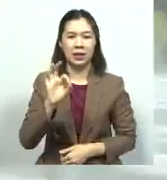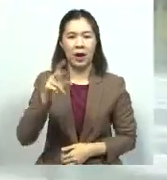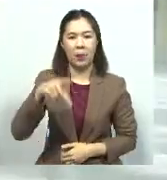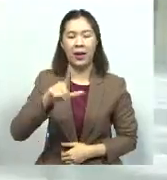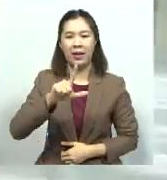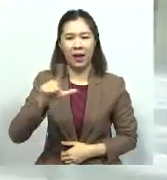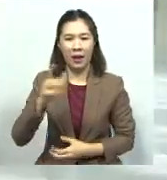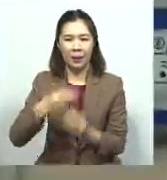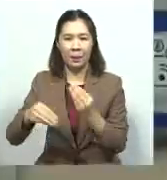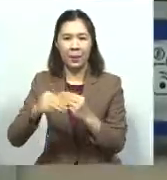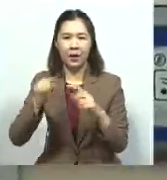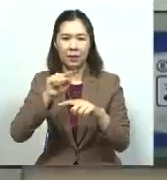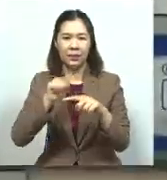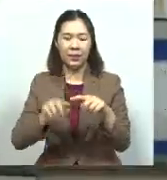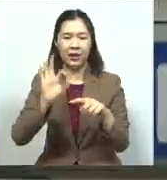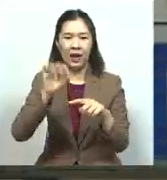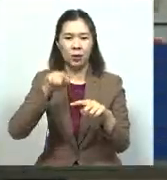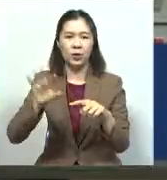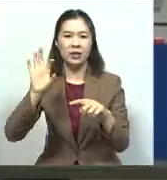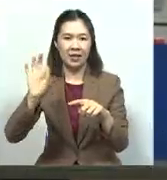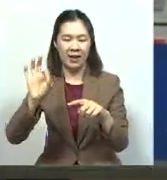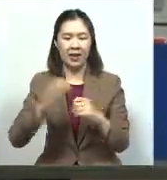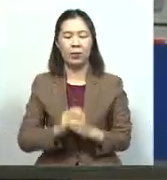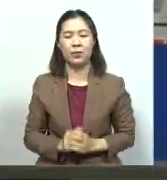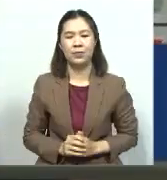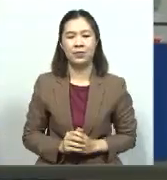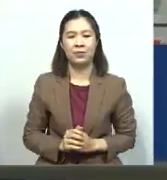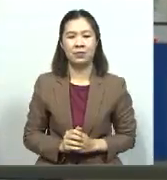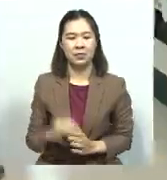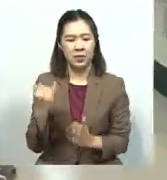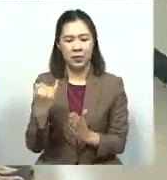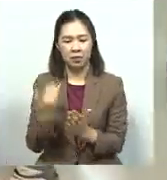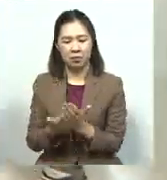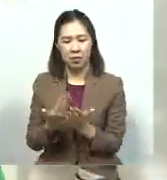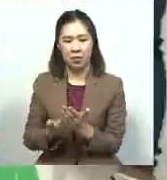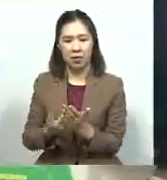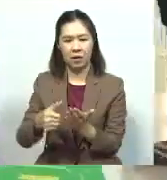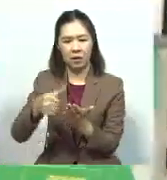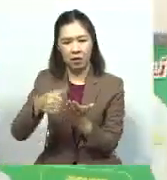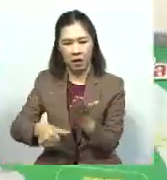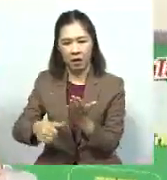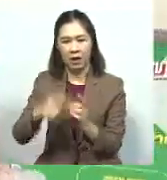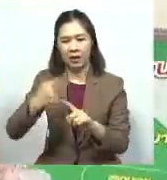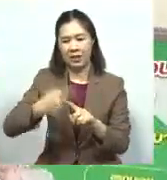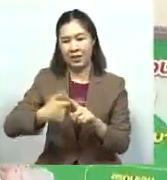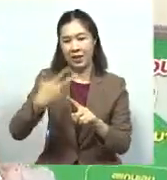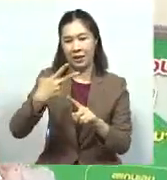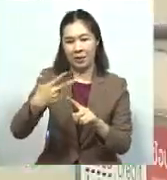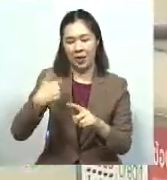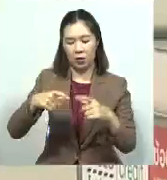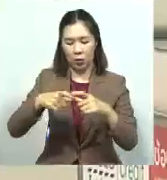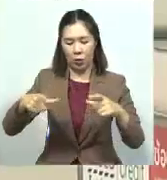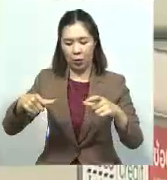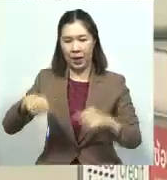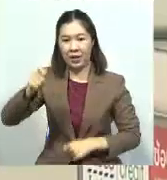ล้านบาทเพิ่มขึ้นร้อยละ 9.9 ยอดสินเชื่อผิดนัดชำระหนี้เกิน3เดือนขึ้นไปของสินเชื่อบัตรเครดิต